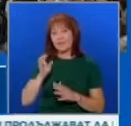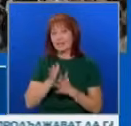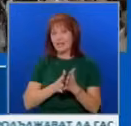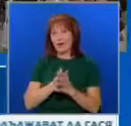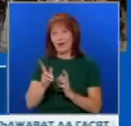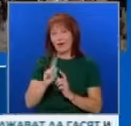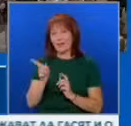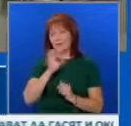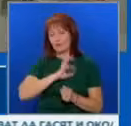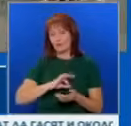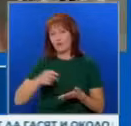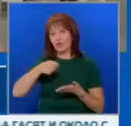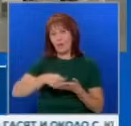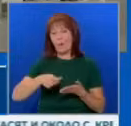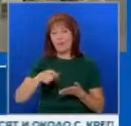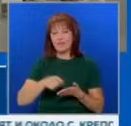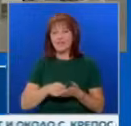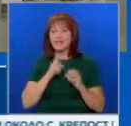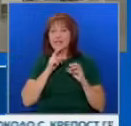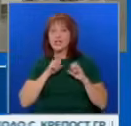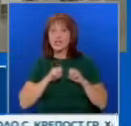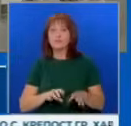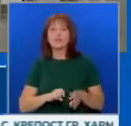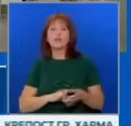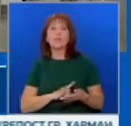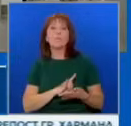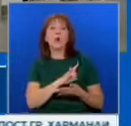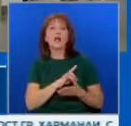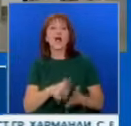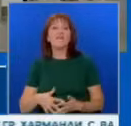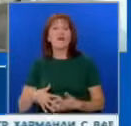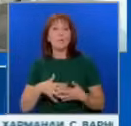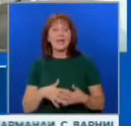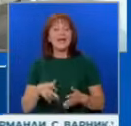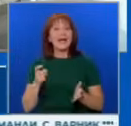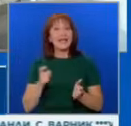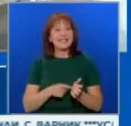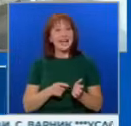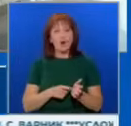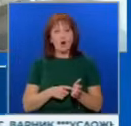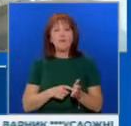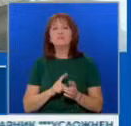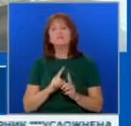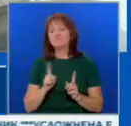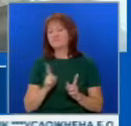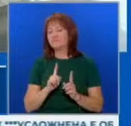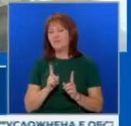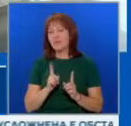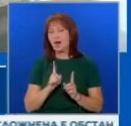получат дори компенсации за изпуснатите полети. В Америка дори законодателството не предвижда